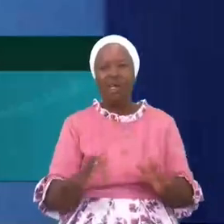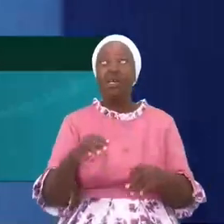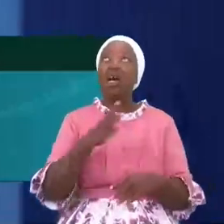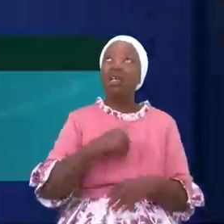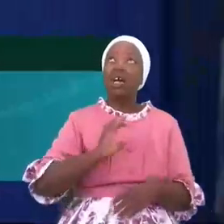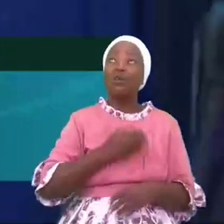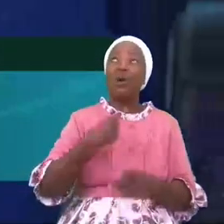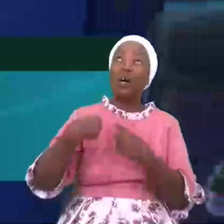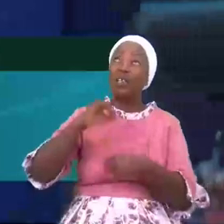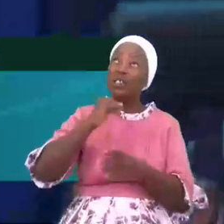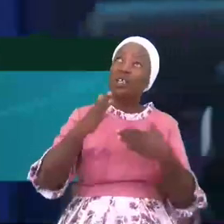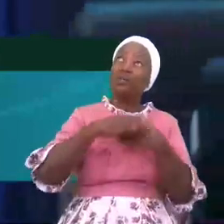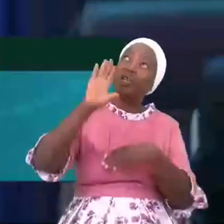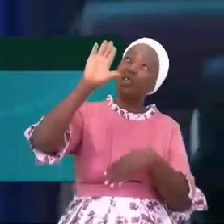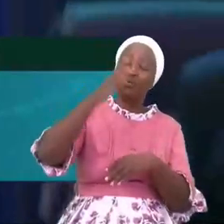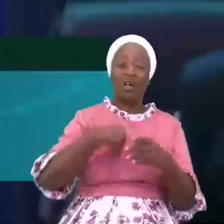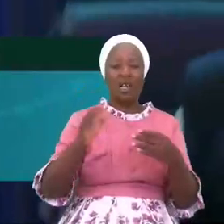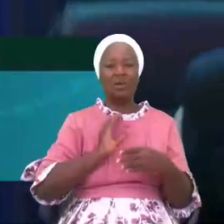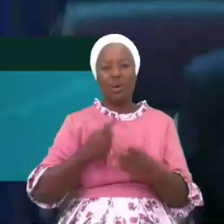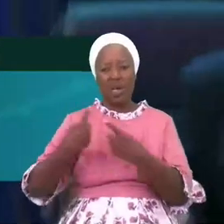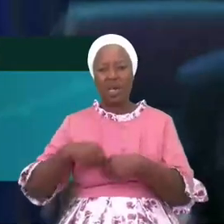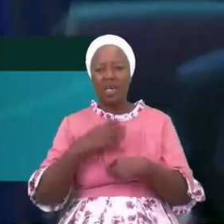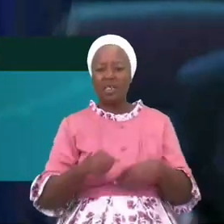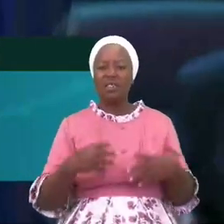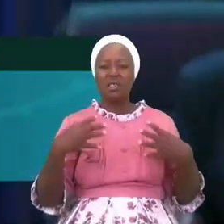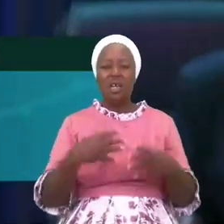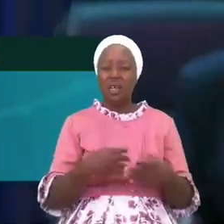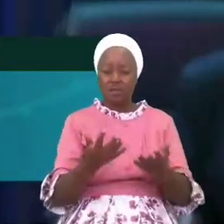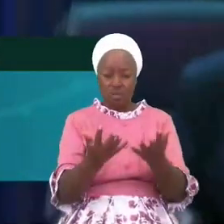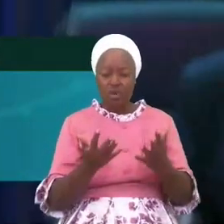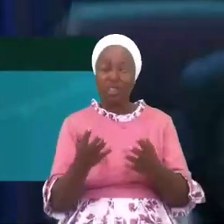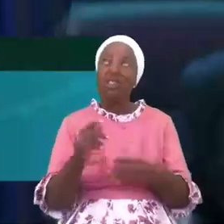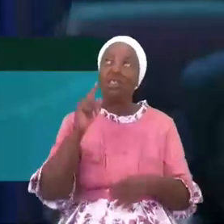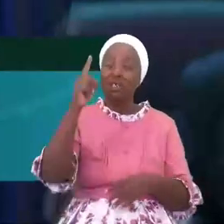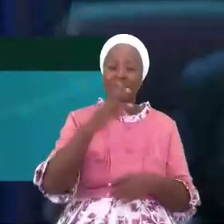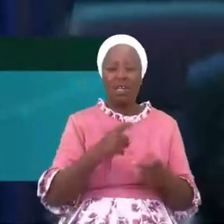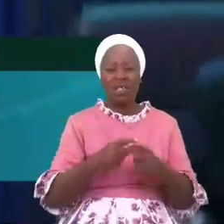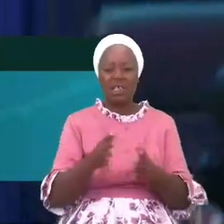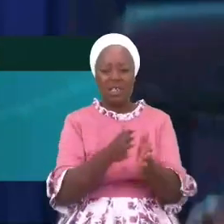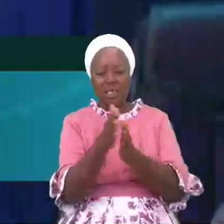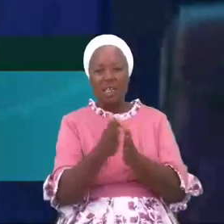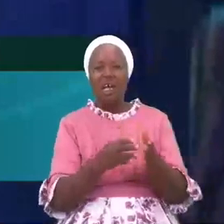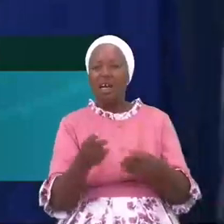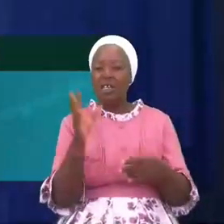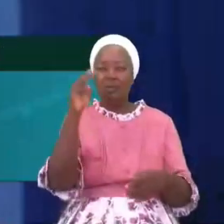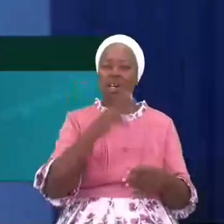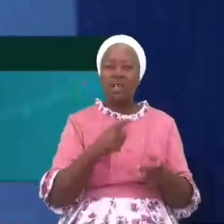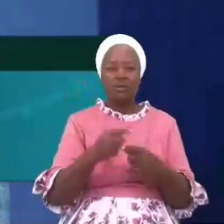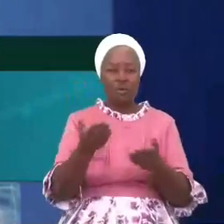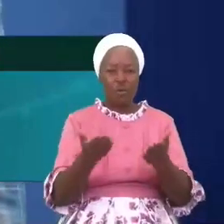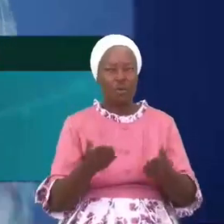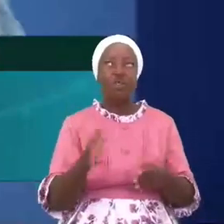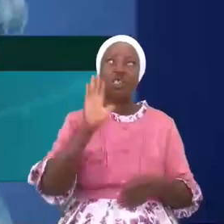le cherchent, nos cœurs soupirent, nos cœurs désirent, nous voulons son salut. Et il dit,